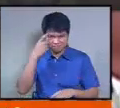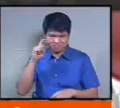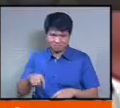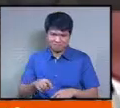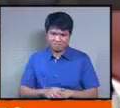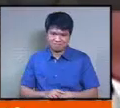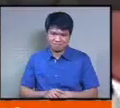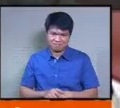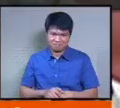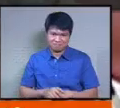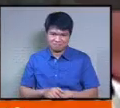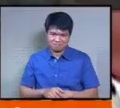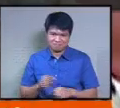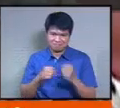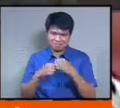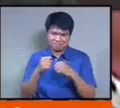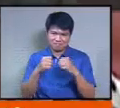perminti sa yang gilid ba.